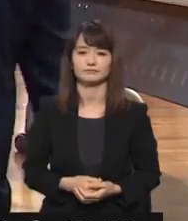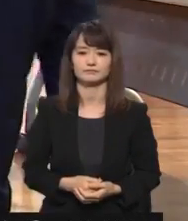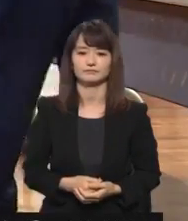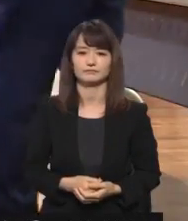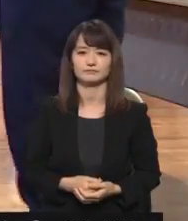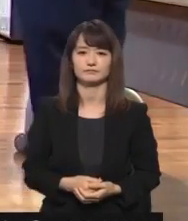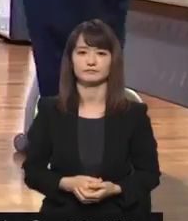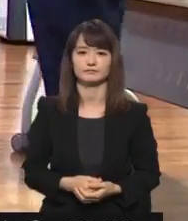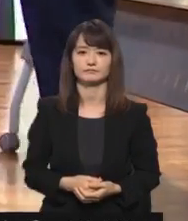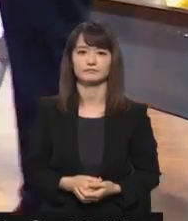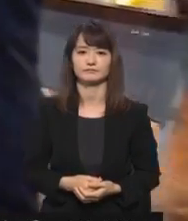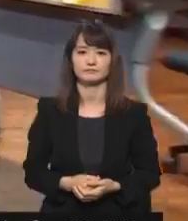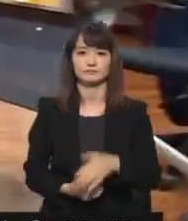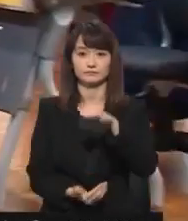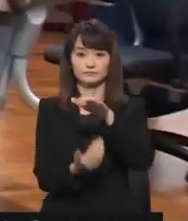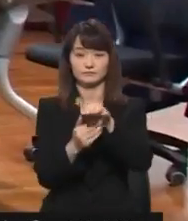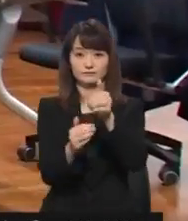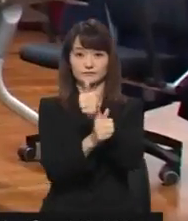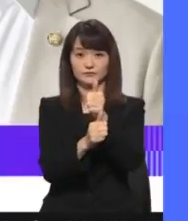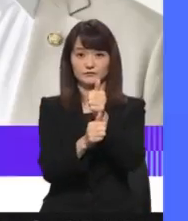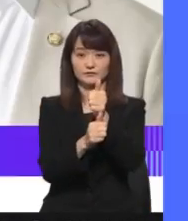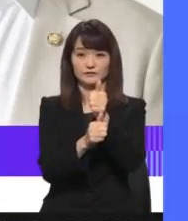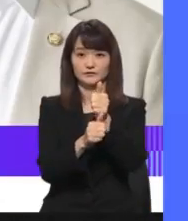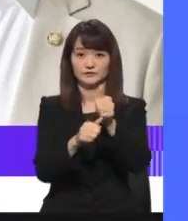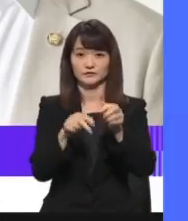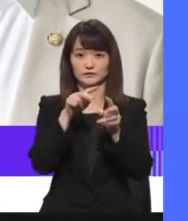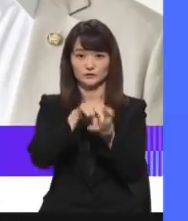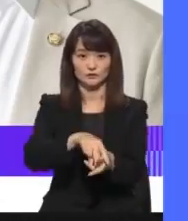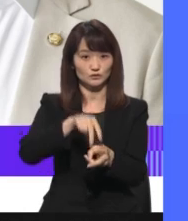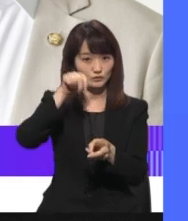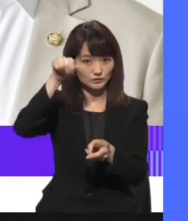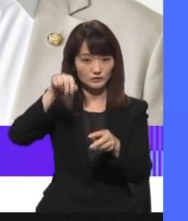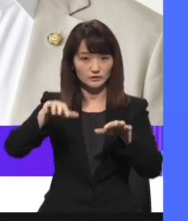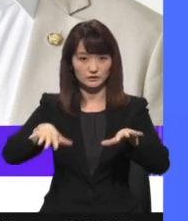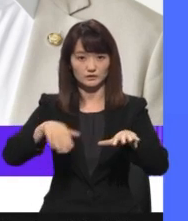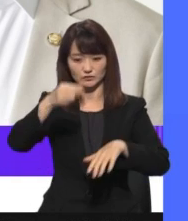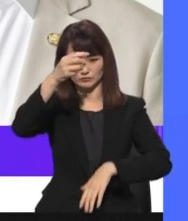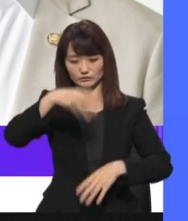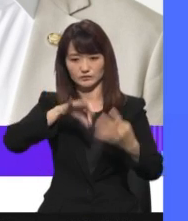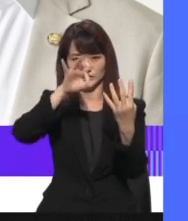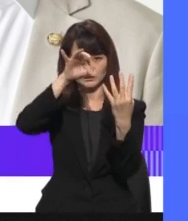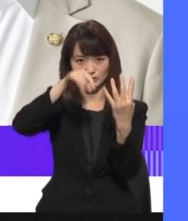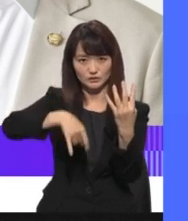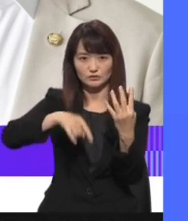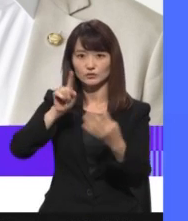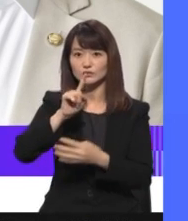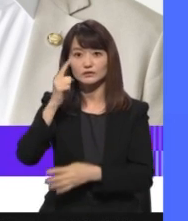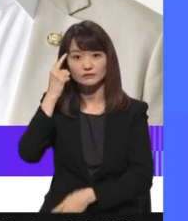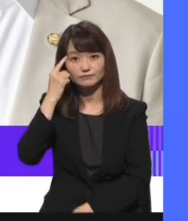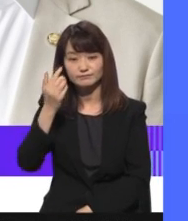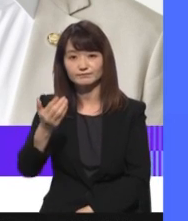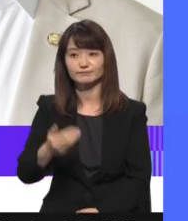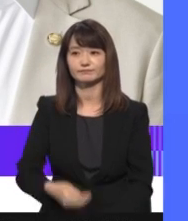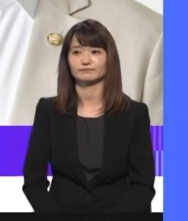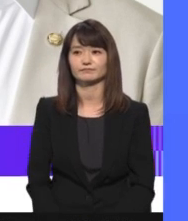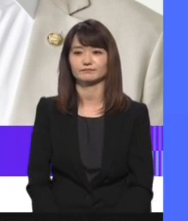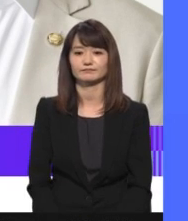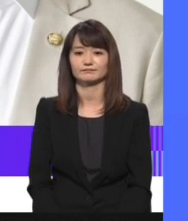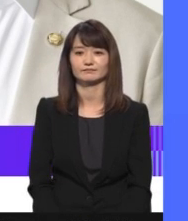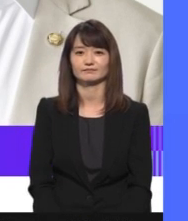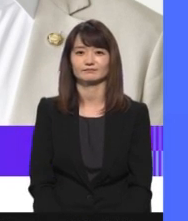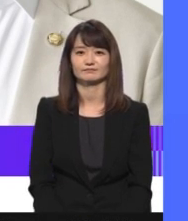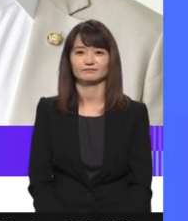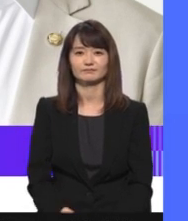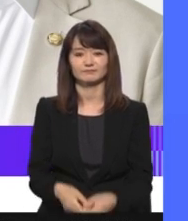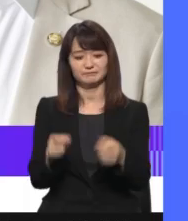4 왜냐하면 최고위원 지금 나가셔야 현재 누적 사이 4 어 어떻게 전망 하십니까 시간 25 로 나오셔서